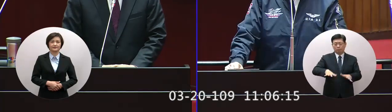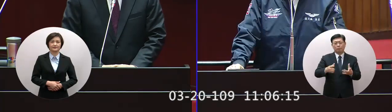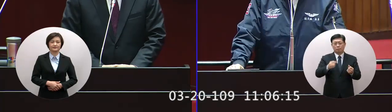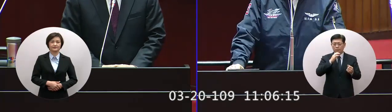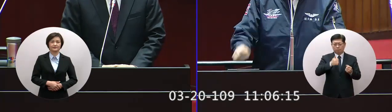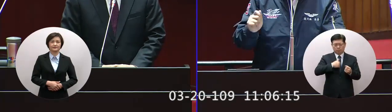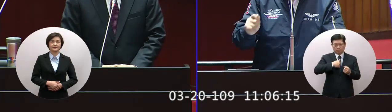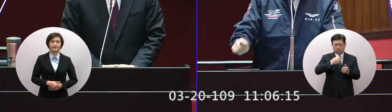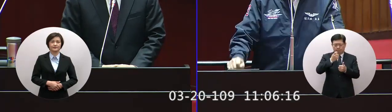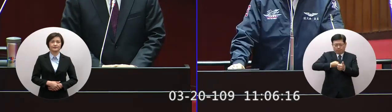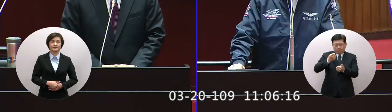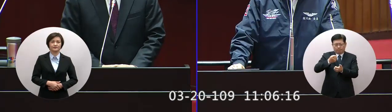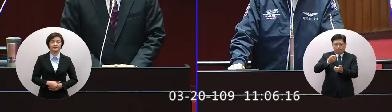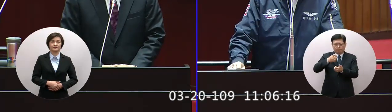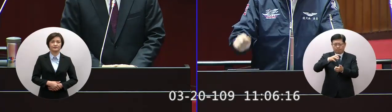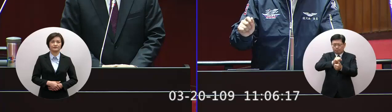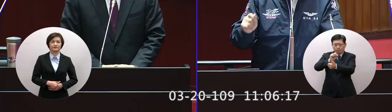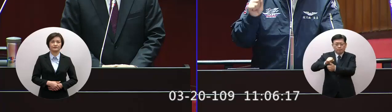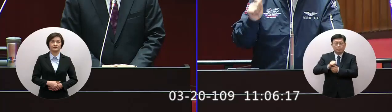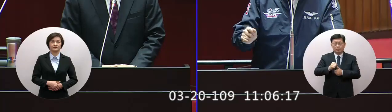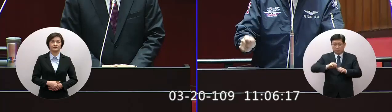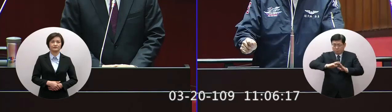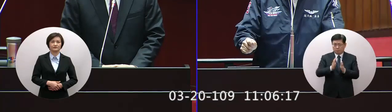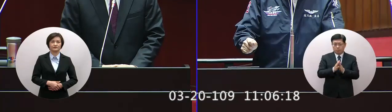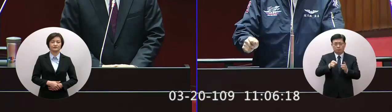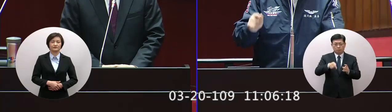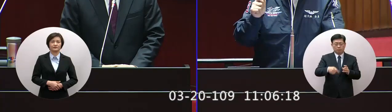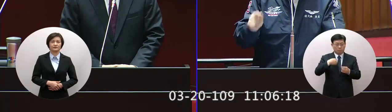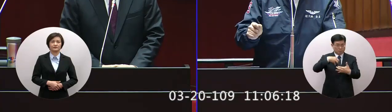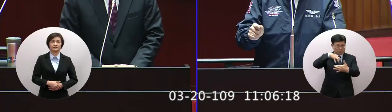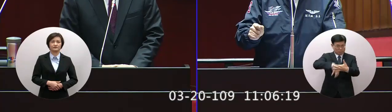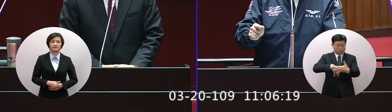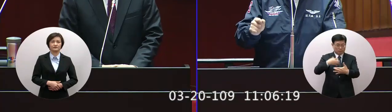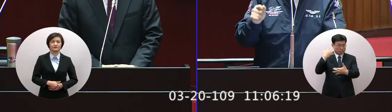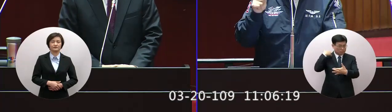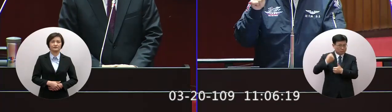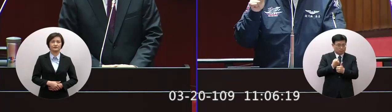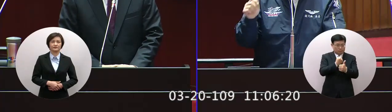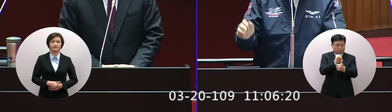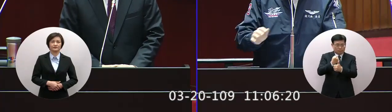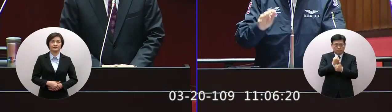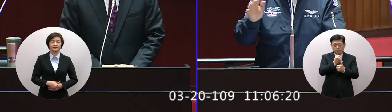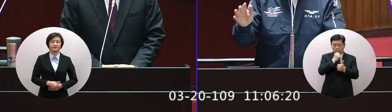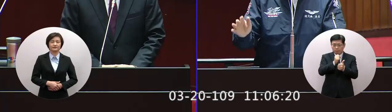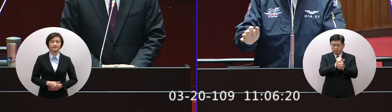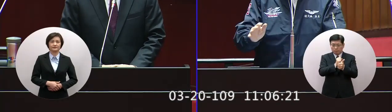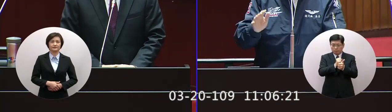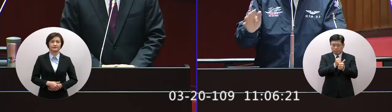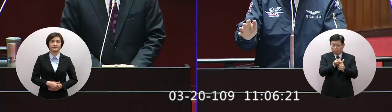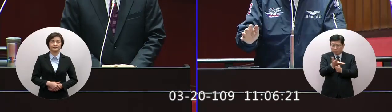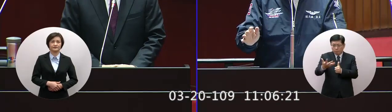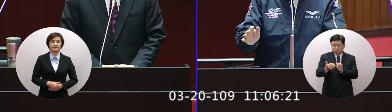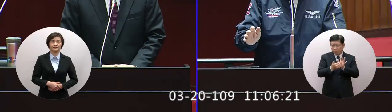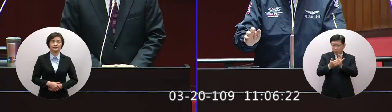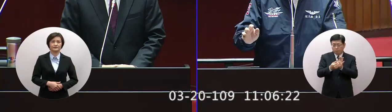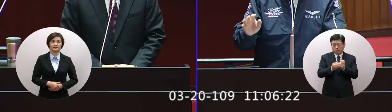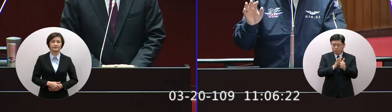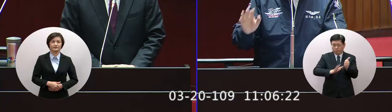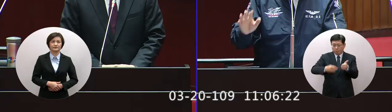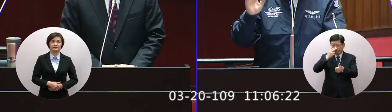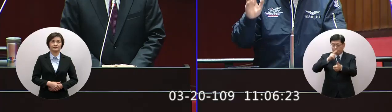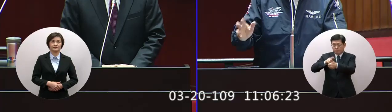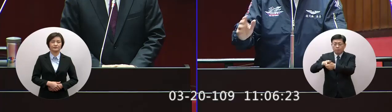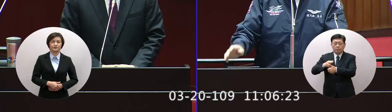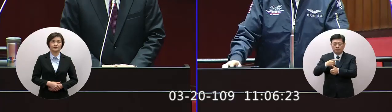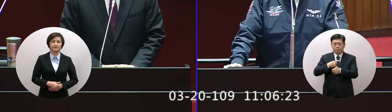想除恶务尽，而且要及时。要把这样子背后刻意的来去影响疫情的防治工作，然